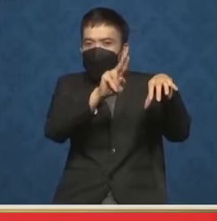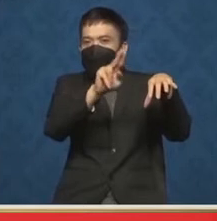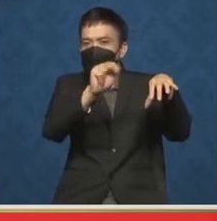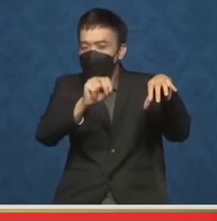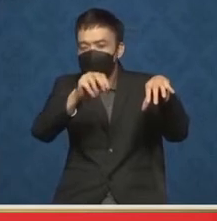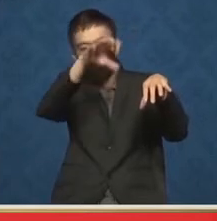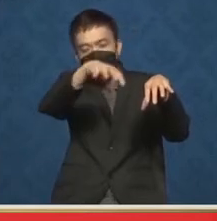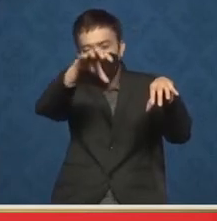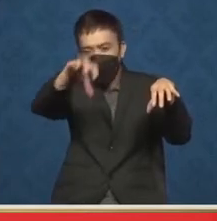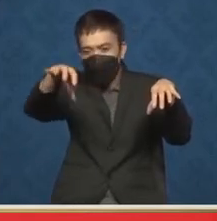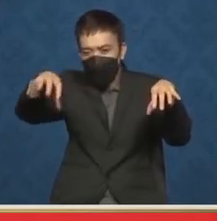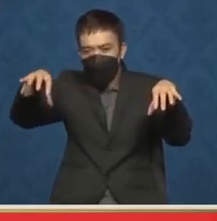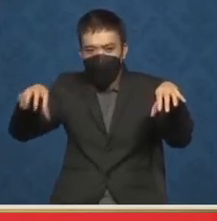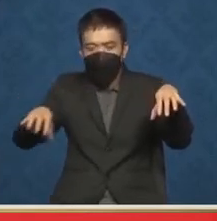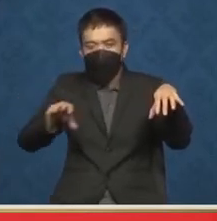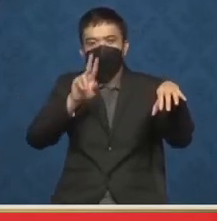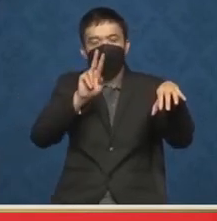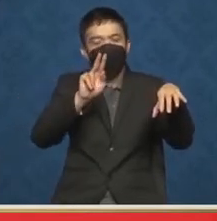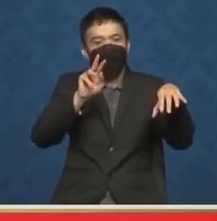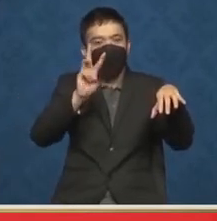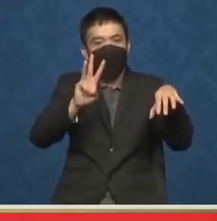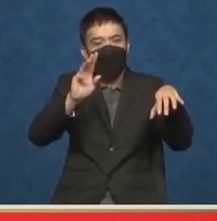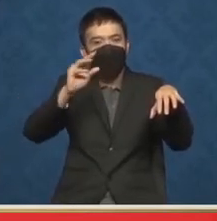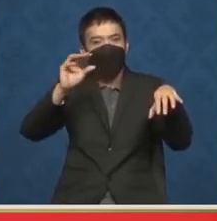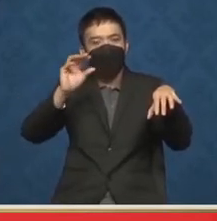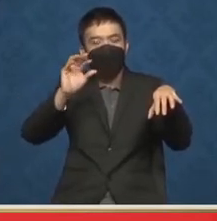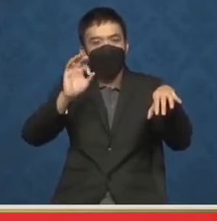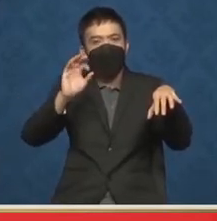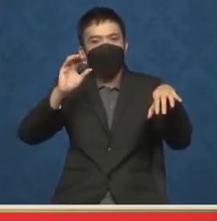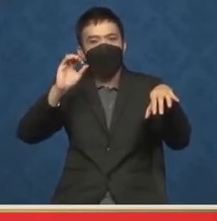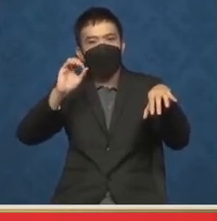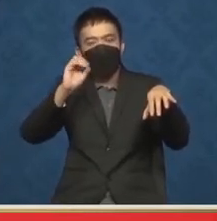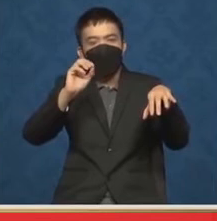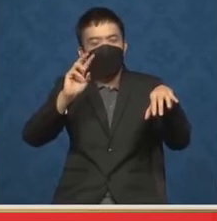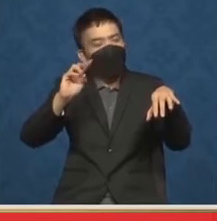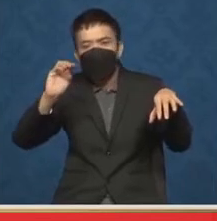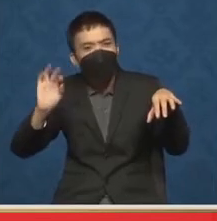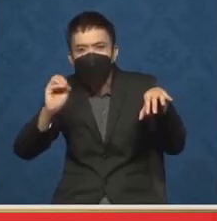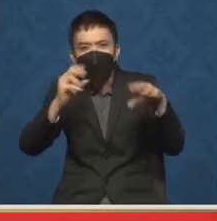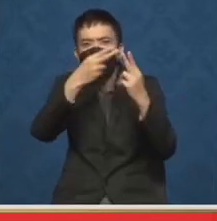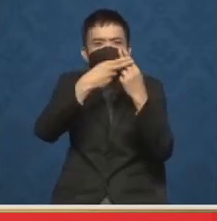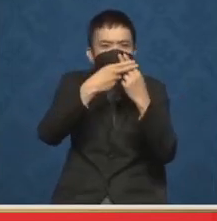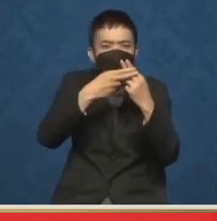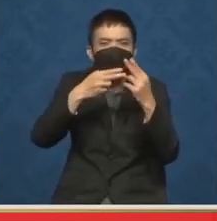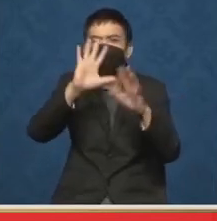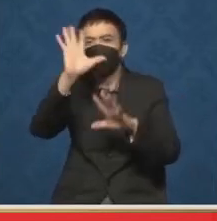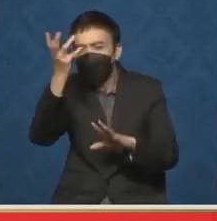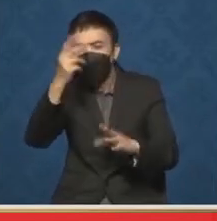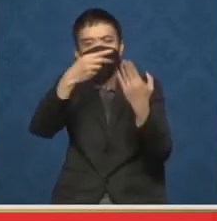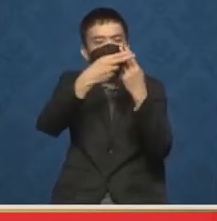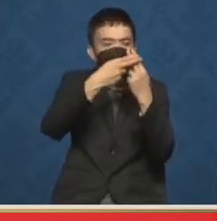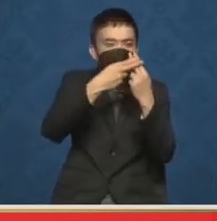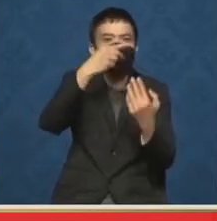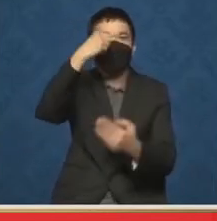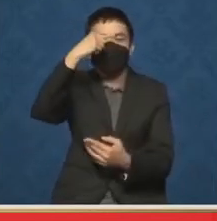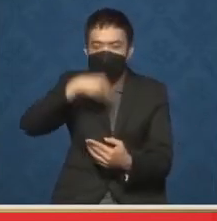มี WHO World Food Program องการคดสนของคลศจัษสภาคาชาตสากน สภาคาชาิไย ผู้แทนภาค